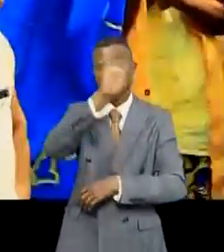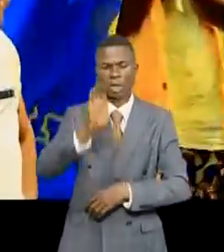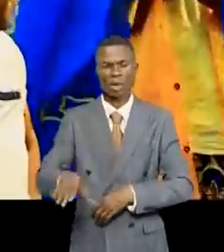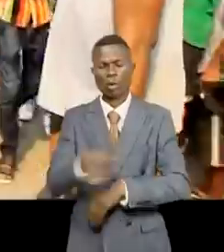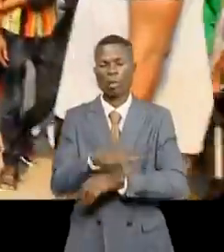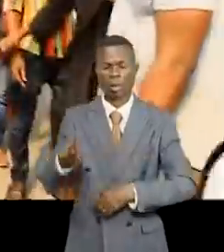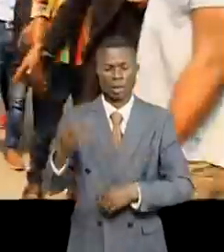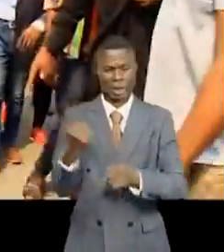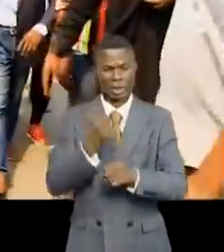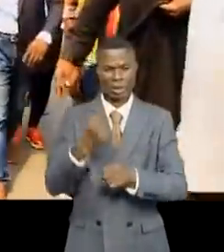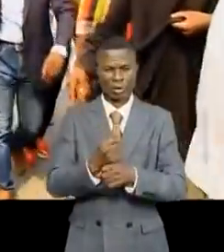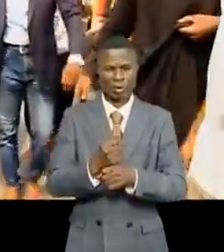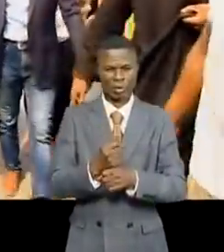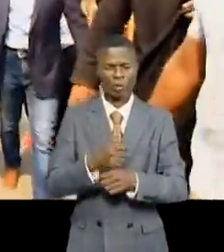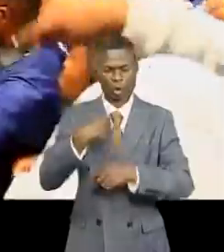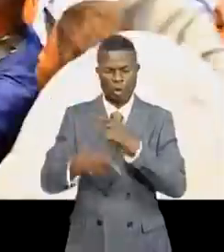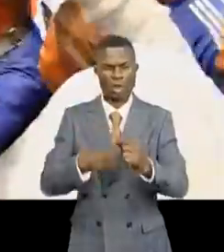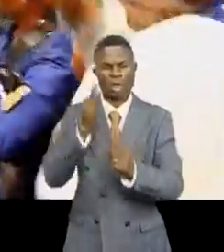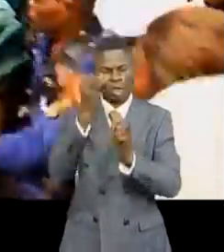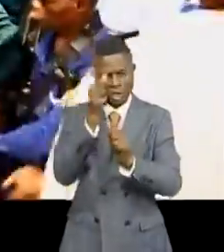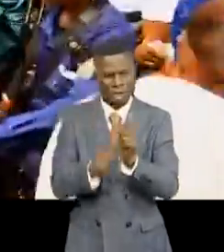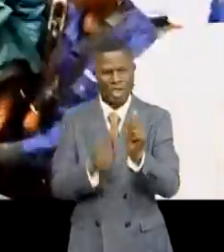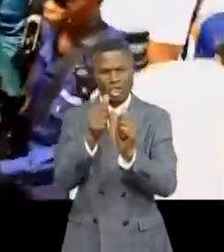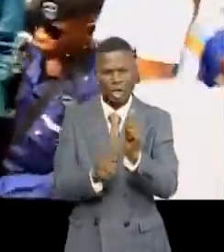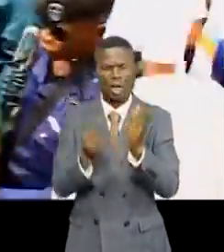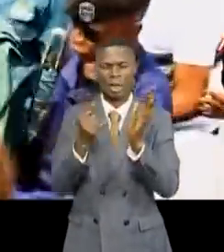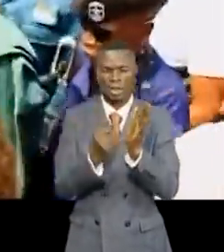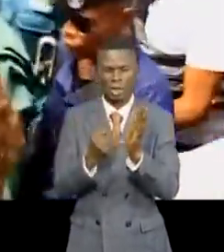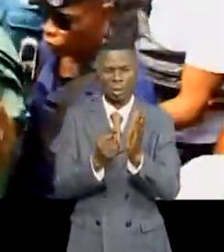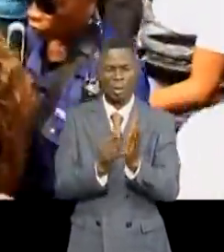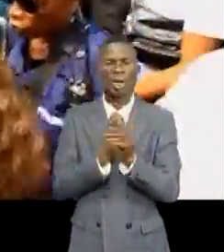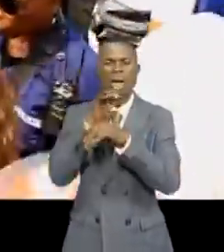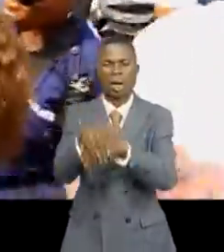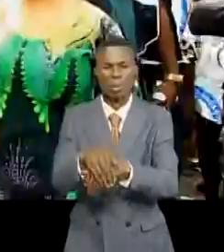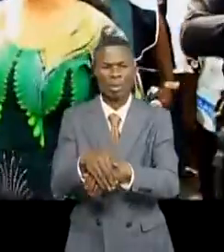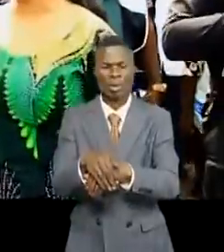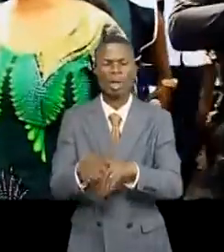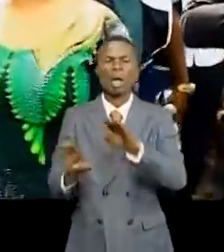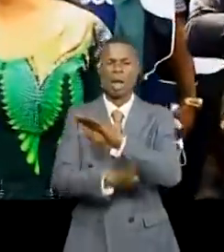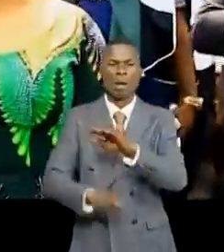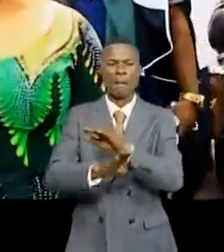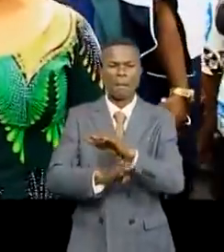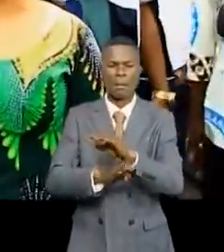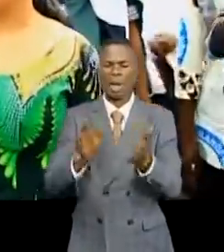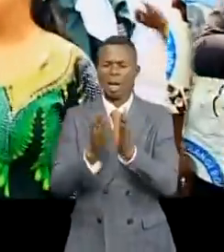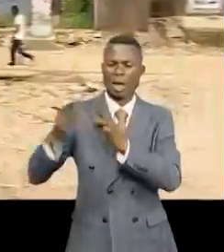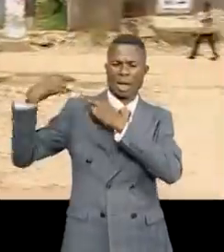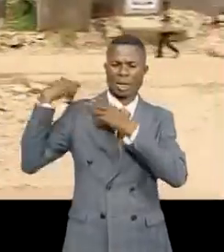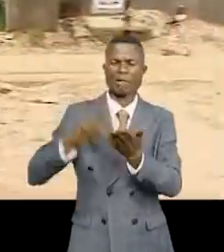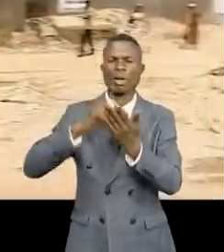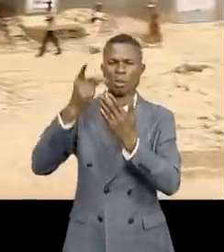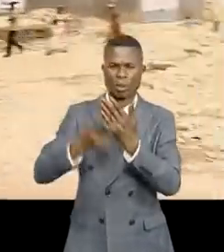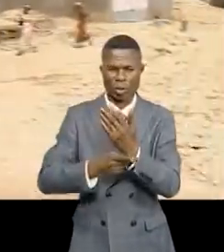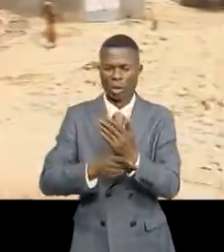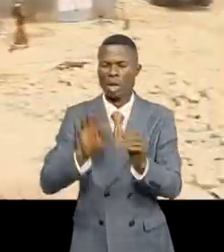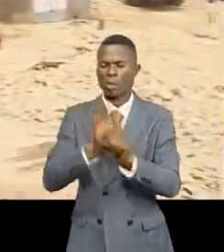Molangi. Ces travaux sont exécutés chaque week-end avec la participation de sa base qui s'est appropriée de ces programmes à